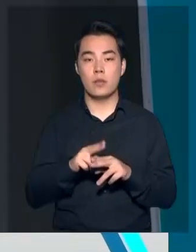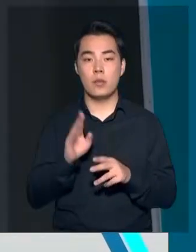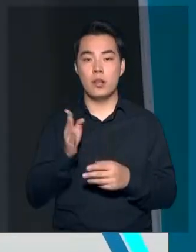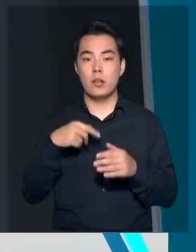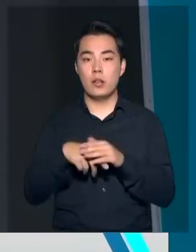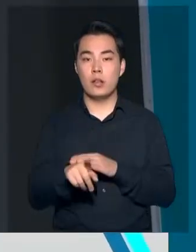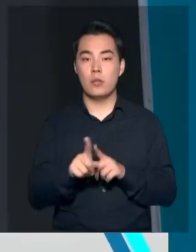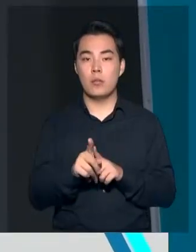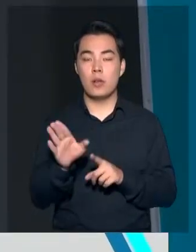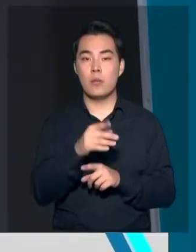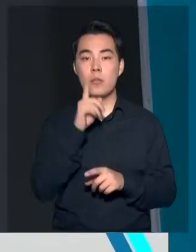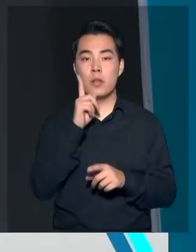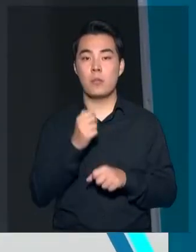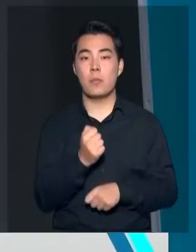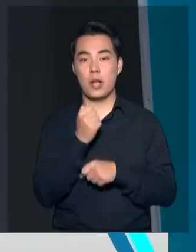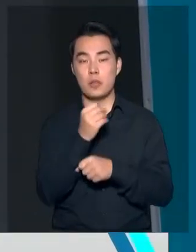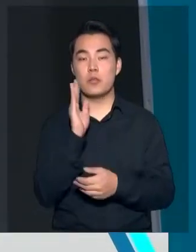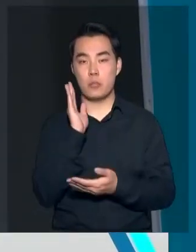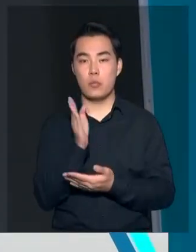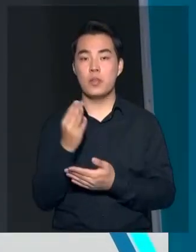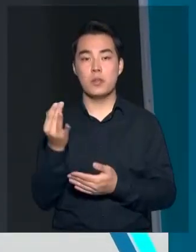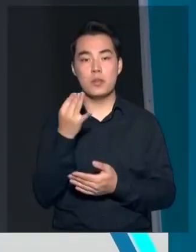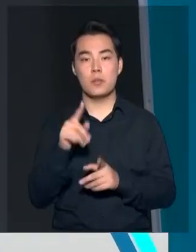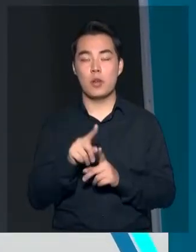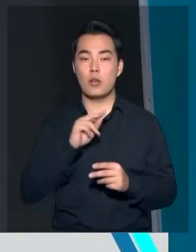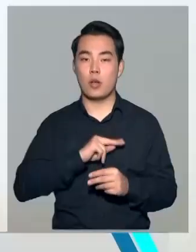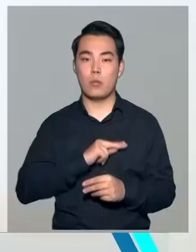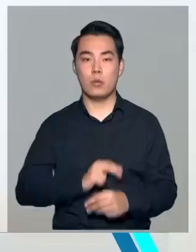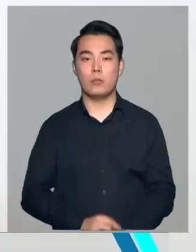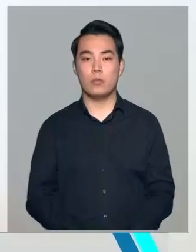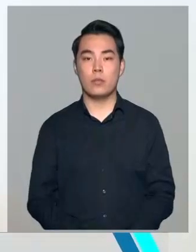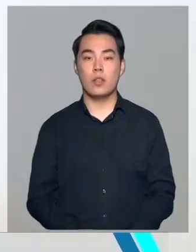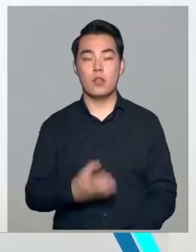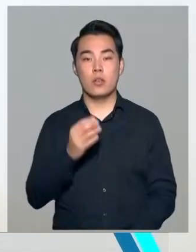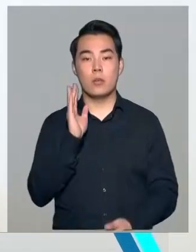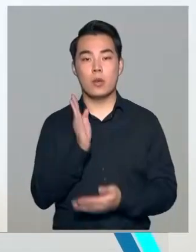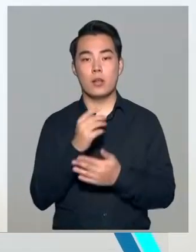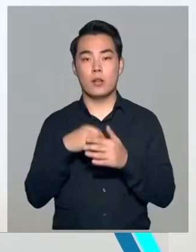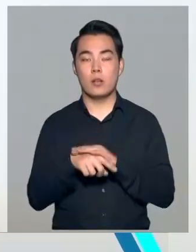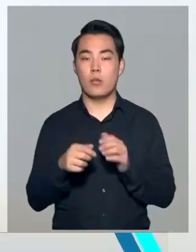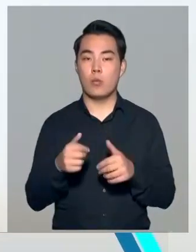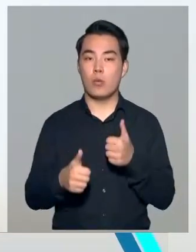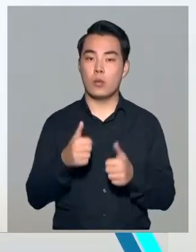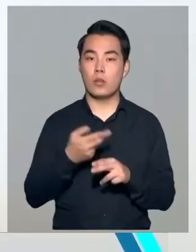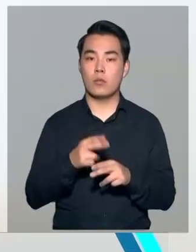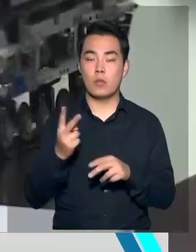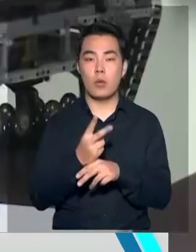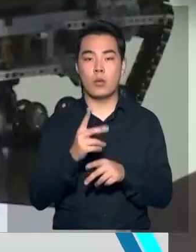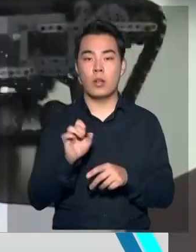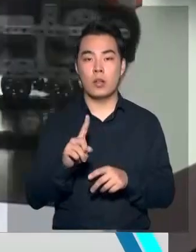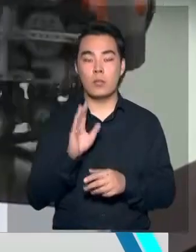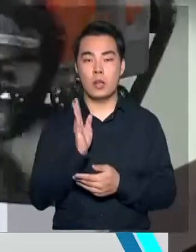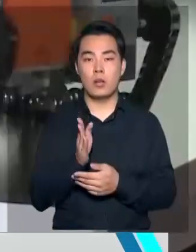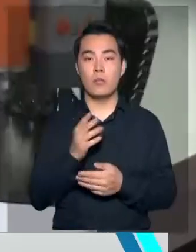конкурсами пробуждаем у подрастающего поколения интерес к этой профессии. Проводится такой важный конкурс в регионе уже во второй раз. В этом